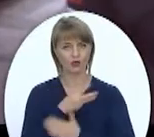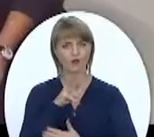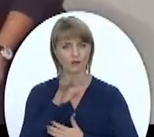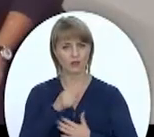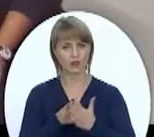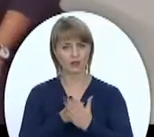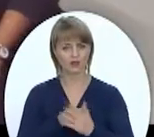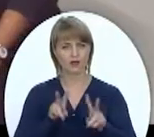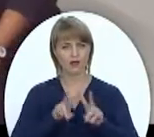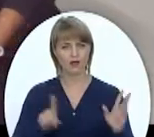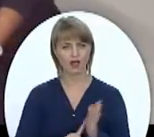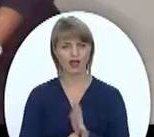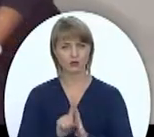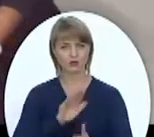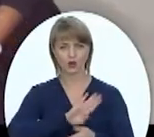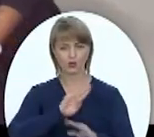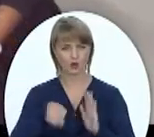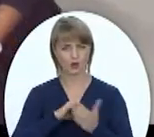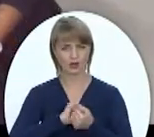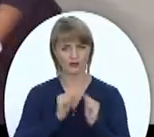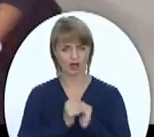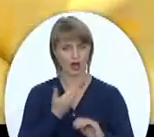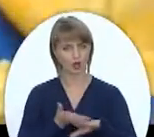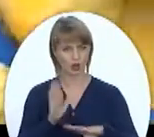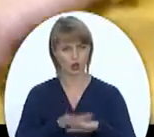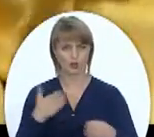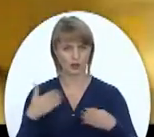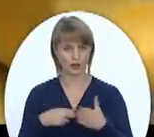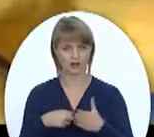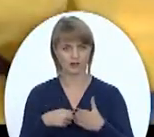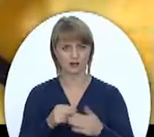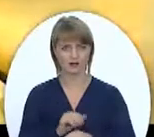метод пробивался как росток из-под асфальта, тяжело и с препятствиями.